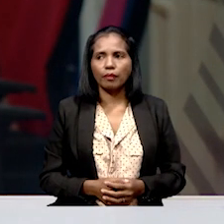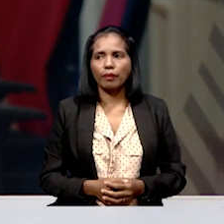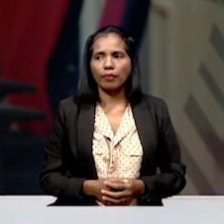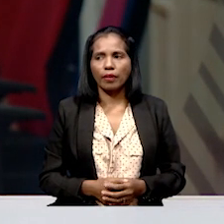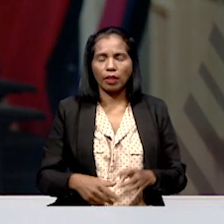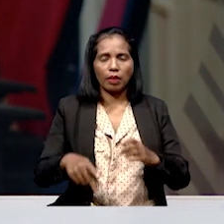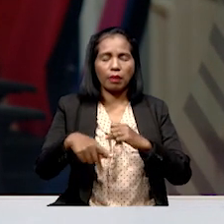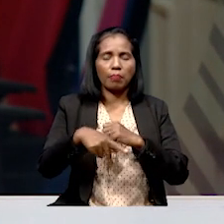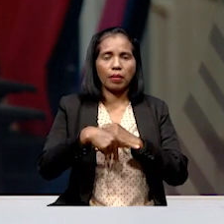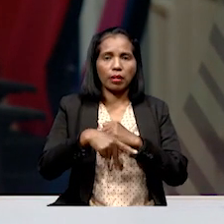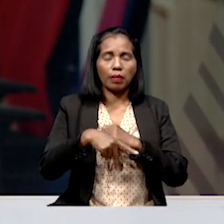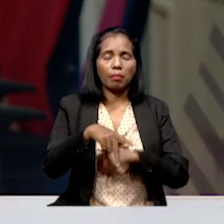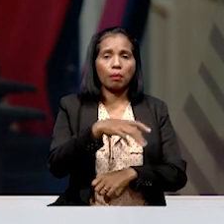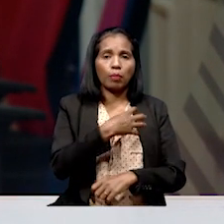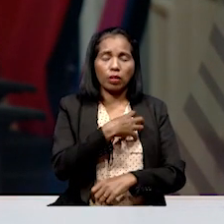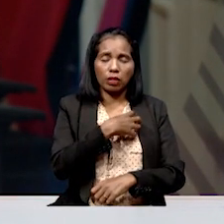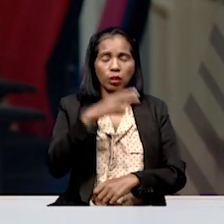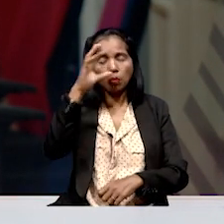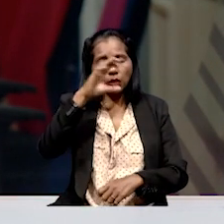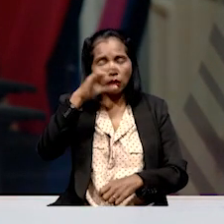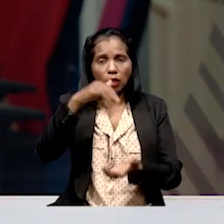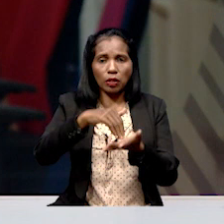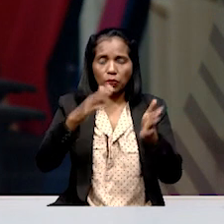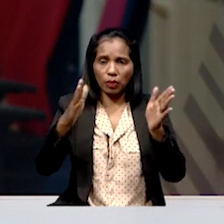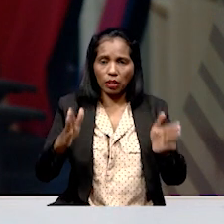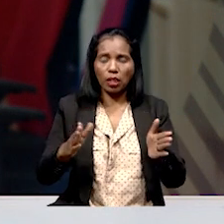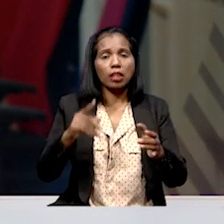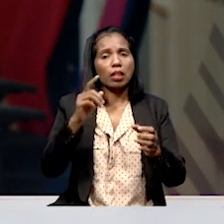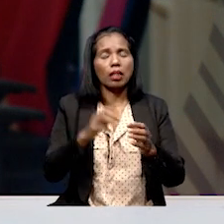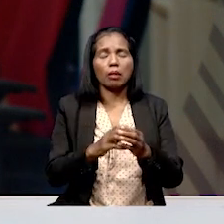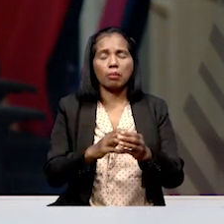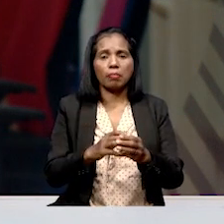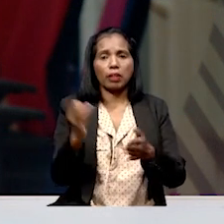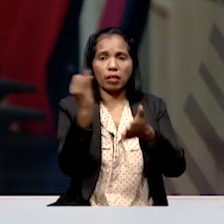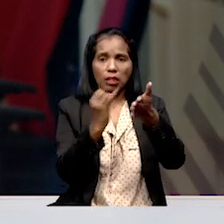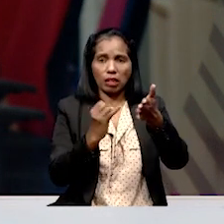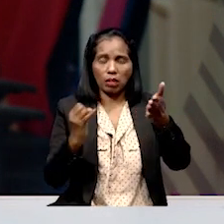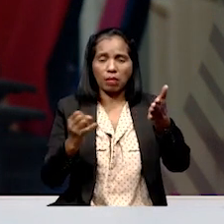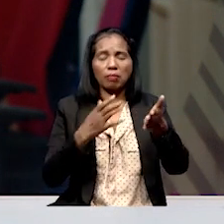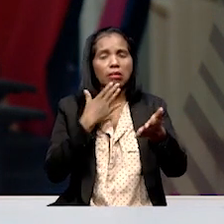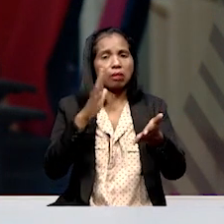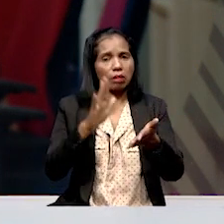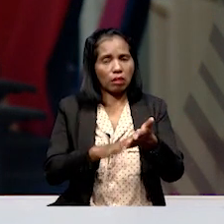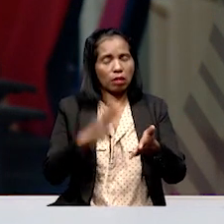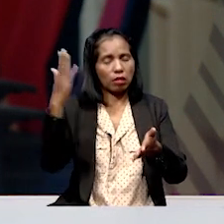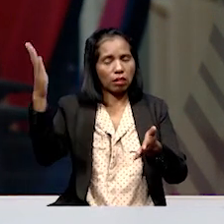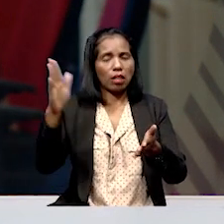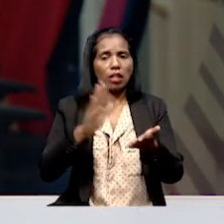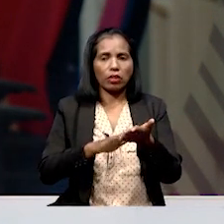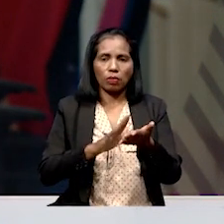Penitele se buca tuere studente finalista ne be pinta pornografia e a sirania atributo scola.